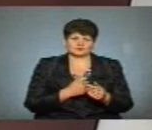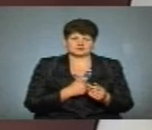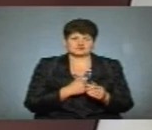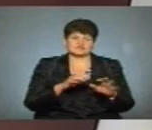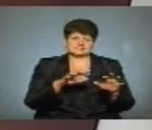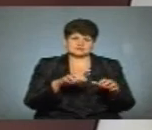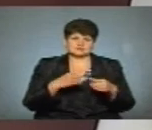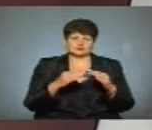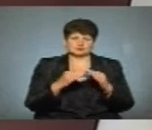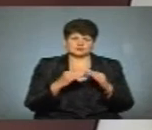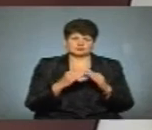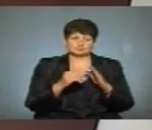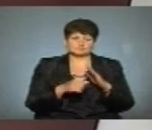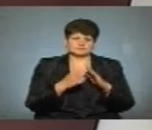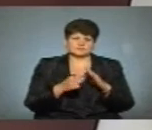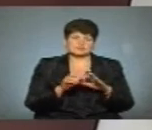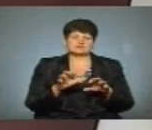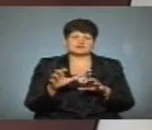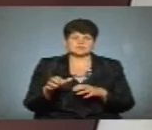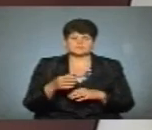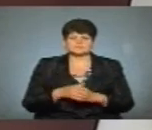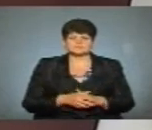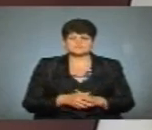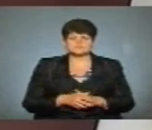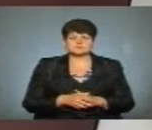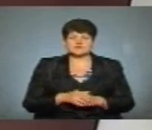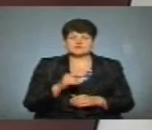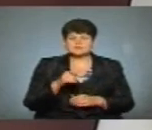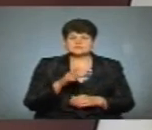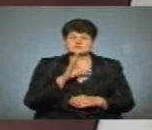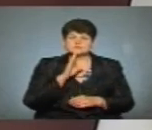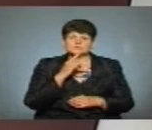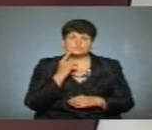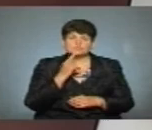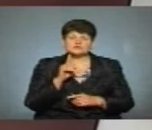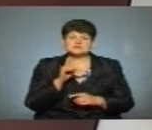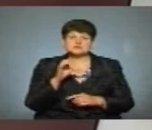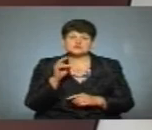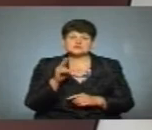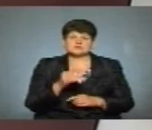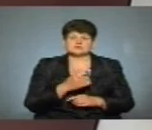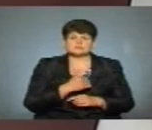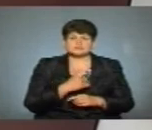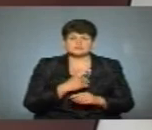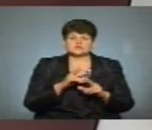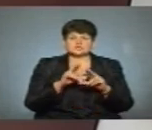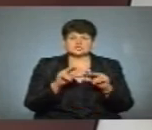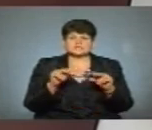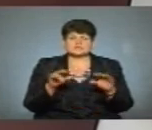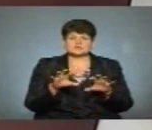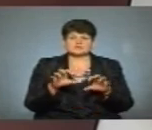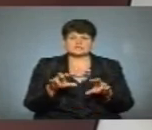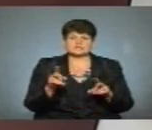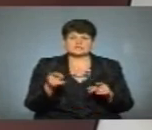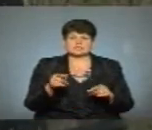додому безпритульну тварину, розповіла організаторка акції Олена Мудра. За її словами, це соціальна ініціатива «Щасливі тварини